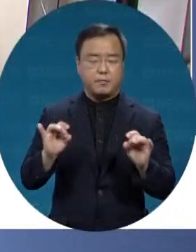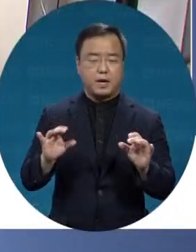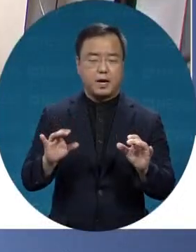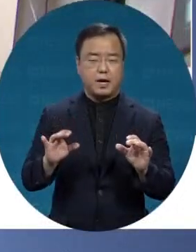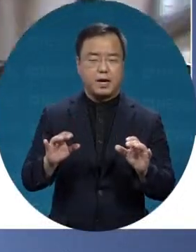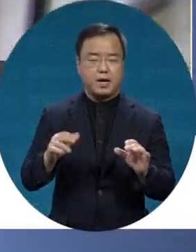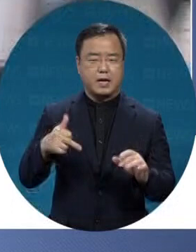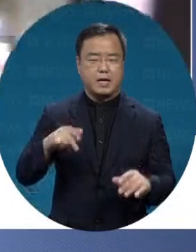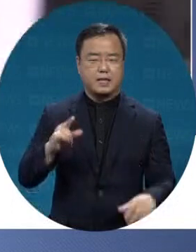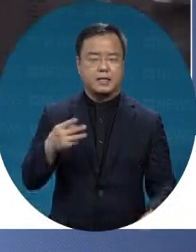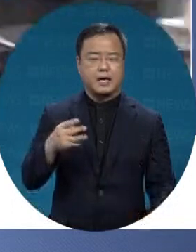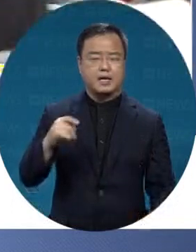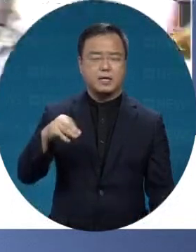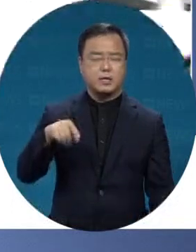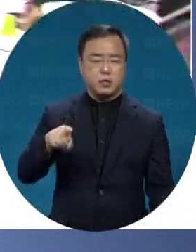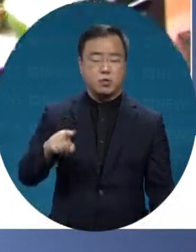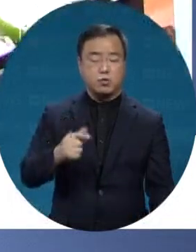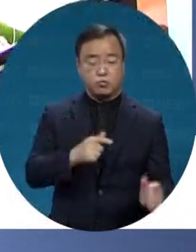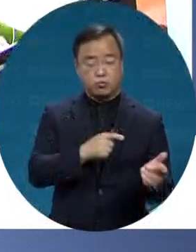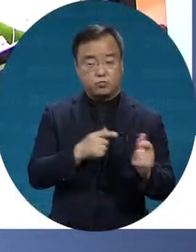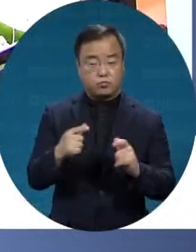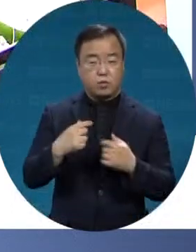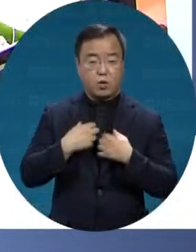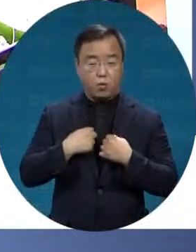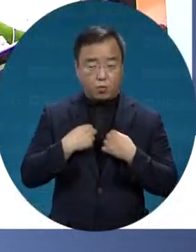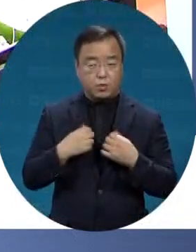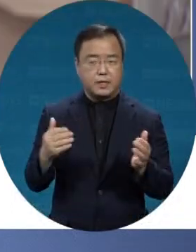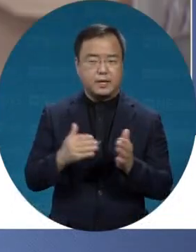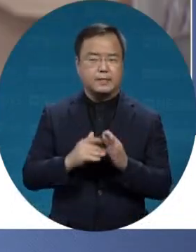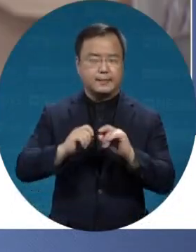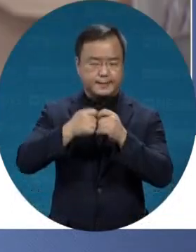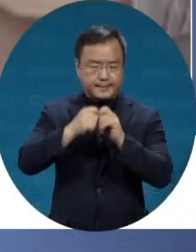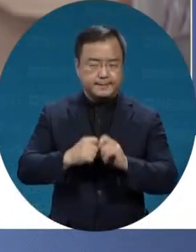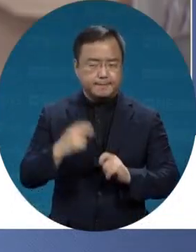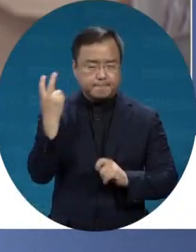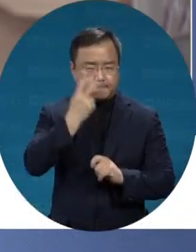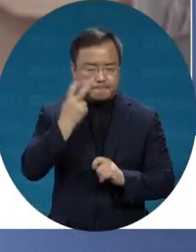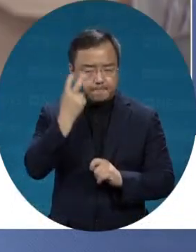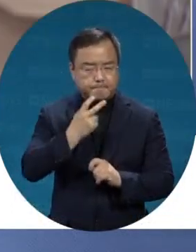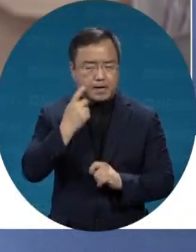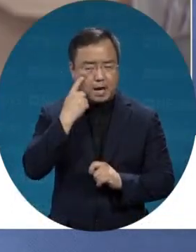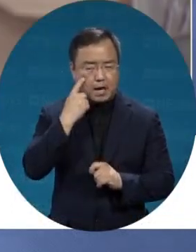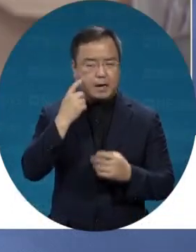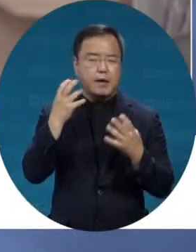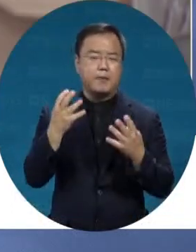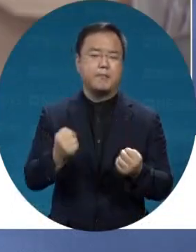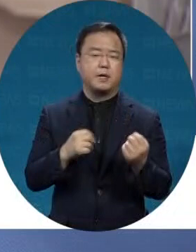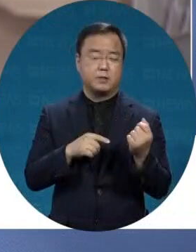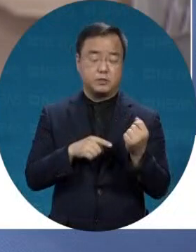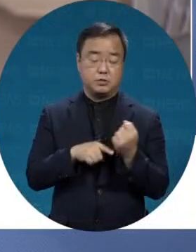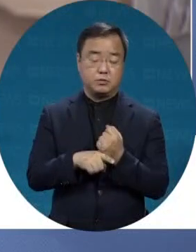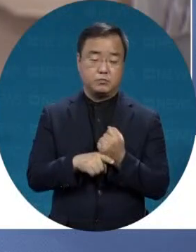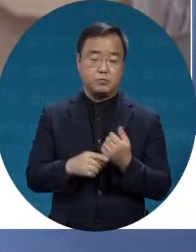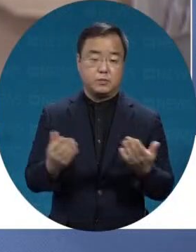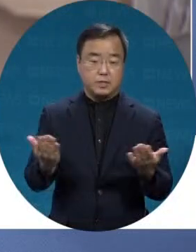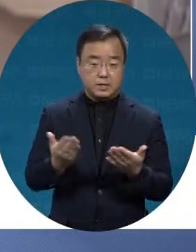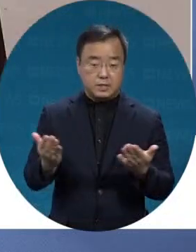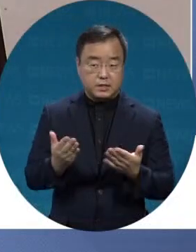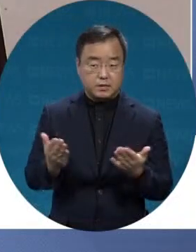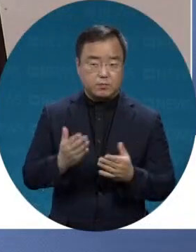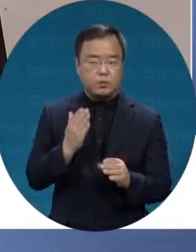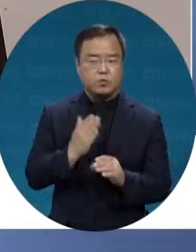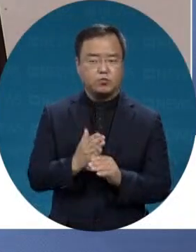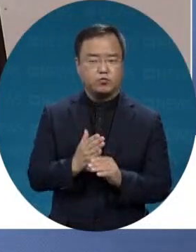캐릭터나 의상이나 이런 것들이 굉장히 하나하나씩 다 디테일하게 좀 살펴보고 있기 때문에 작업에 그 전체